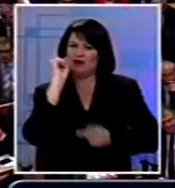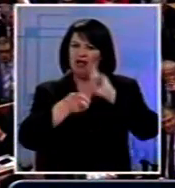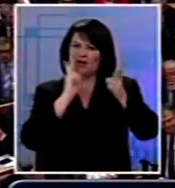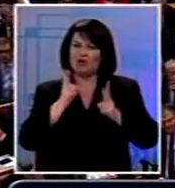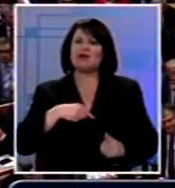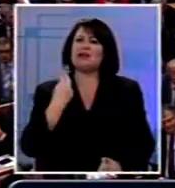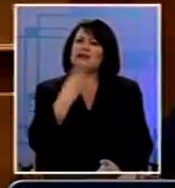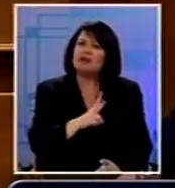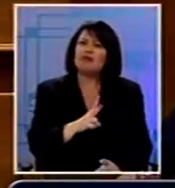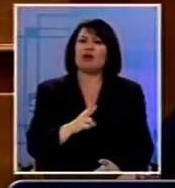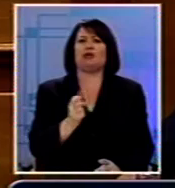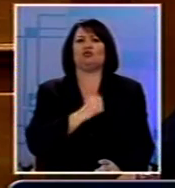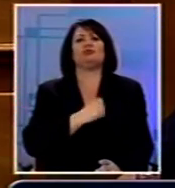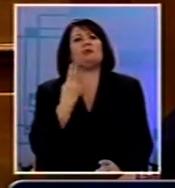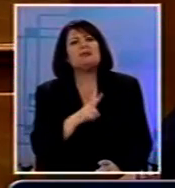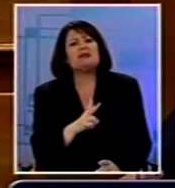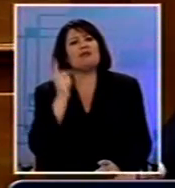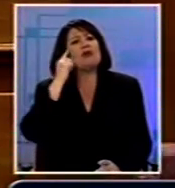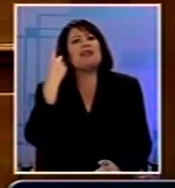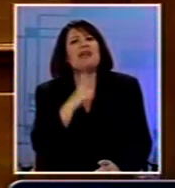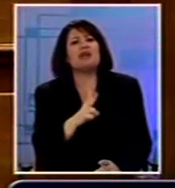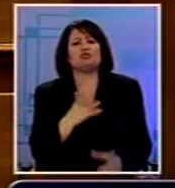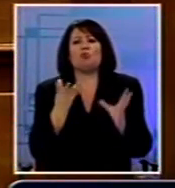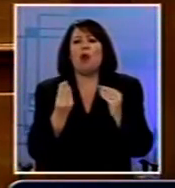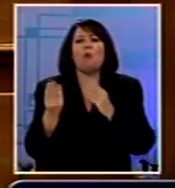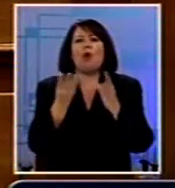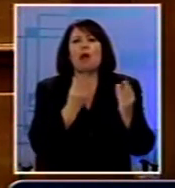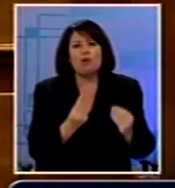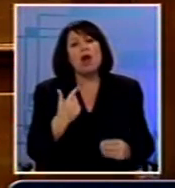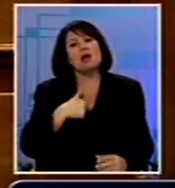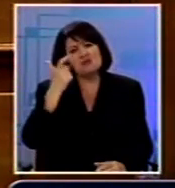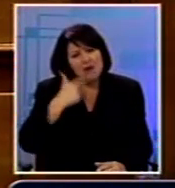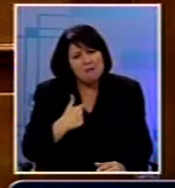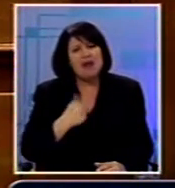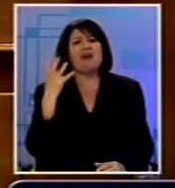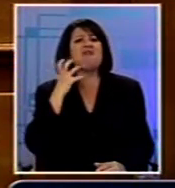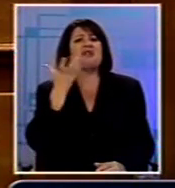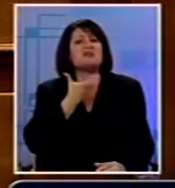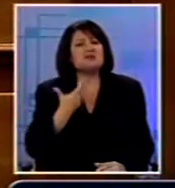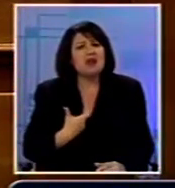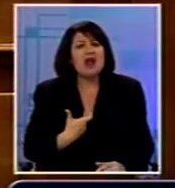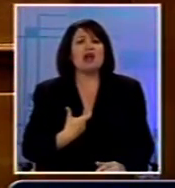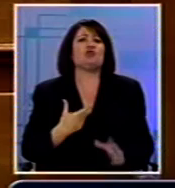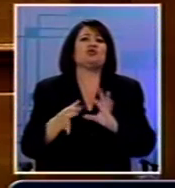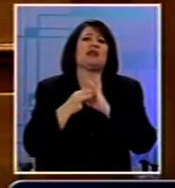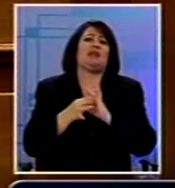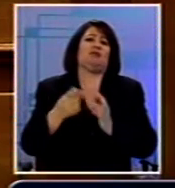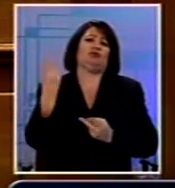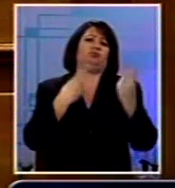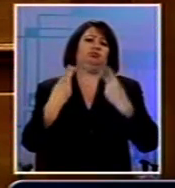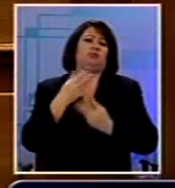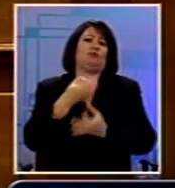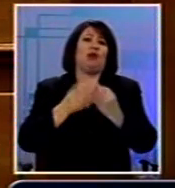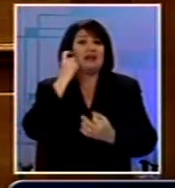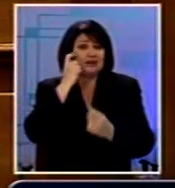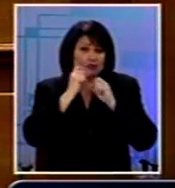τους. Απλώς δεν το έχετε. Έχετε πει πολλά. Και για μένα και για τον κύριο Βενιζέλο και για συναδέλφους μας.